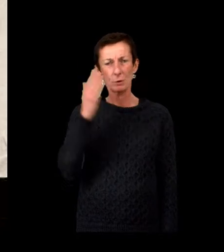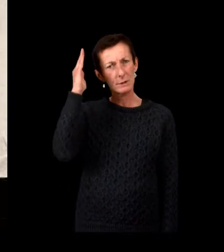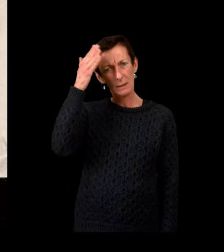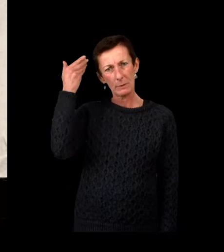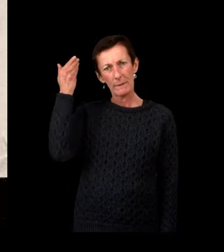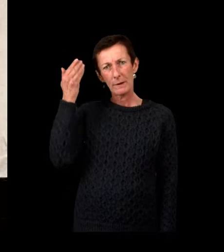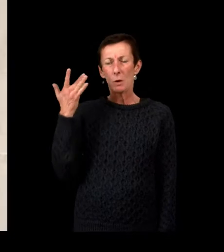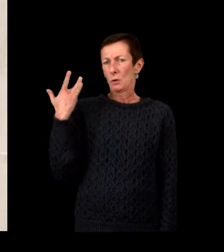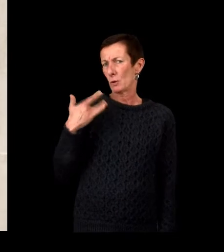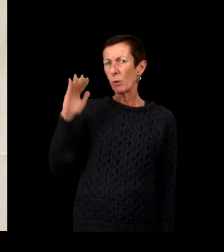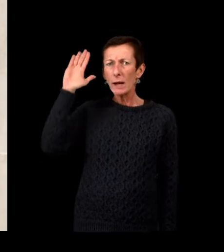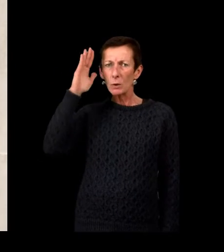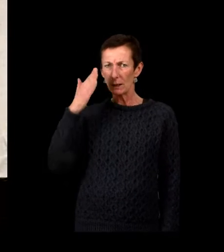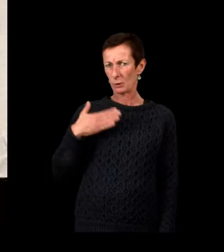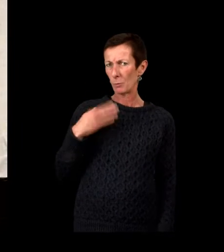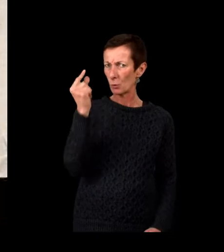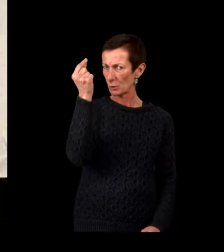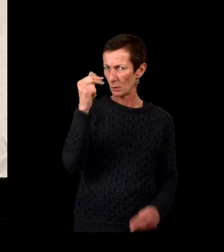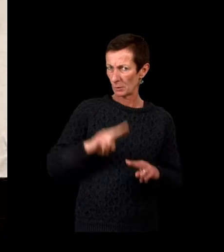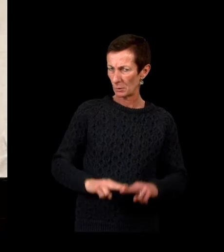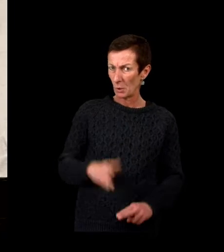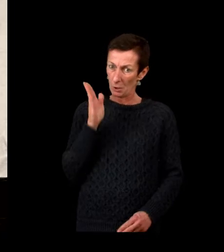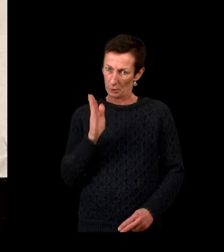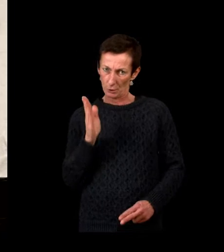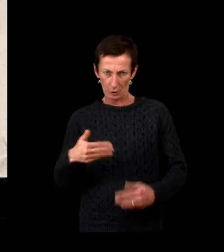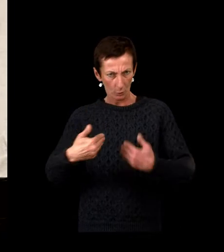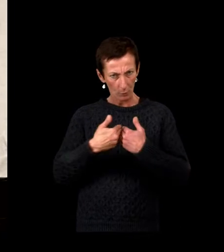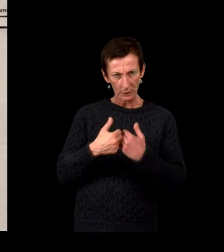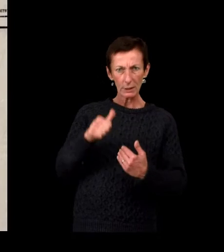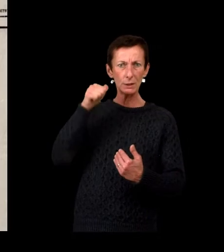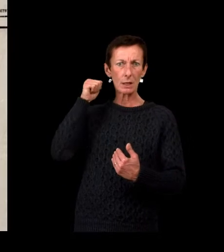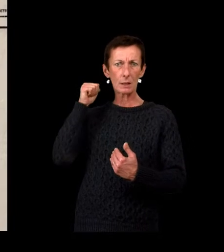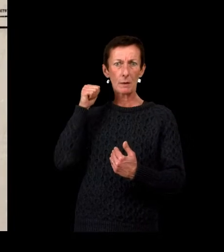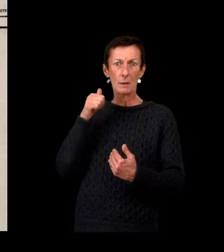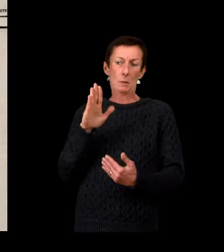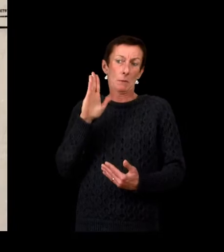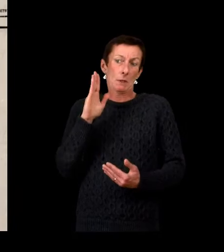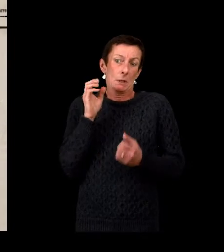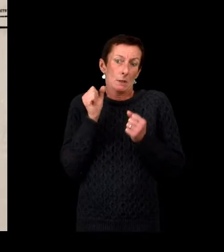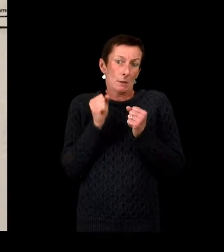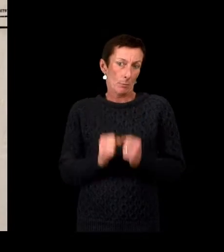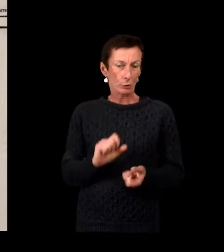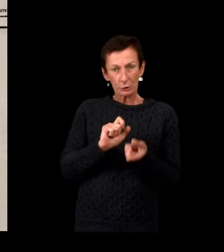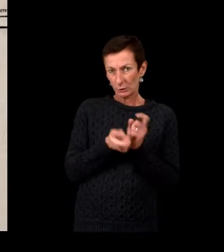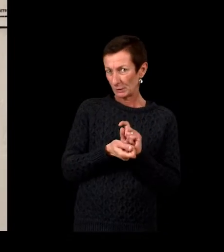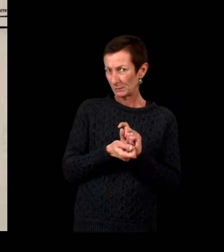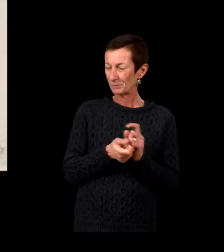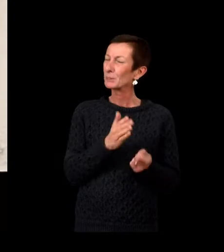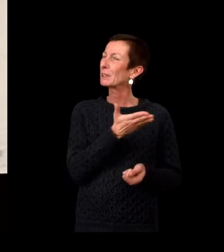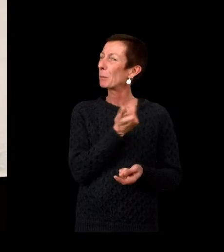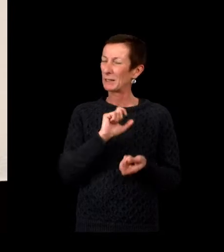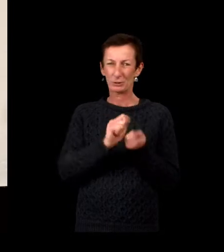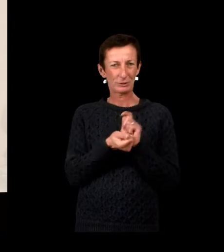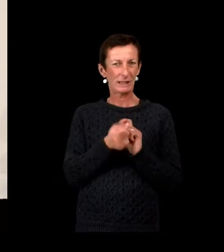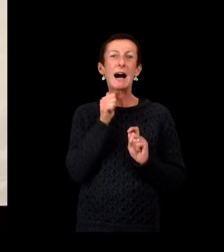mon solde, s'il vous plaît. Vous me l'avez demandé hier. Mais ça peut changer tous les jours. Mais ça n'a pas changé. À demain, Madame Jacqueline. Au